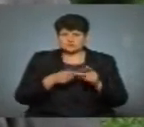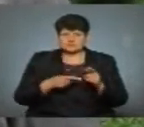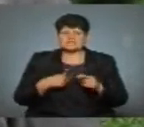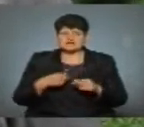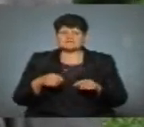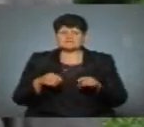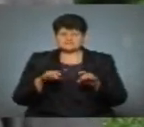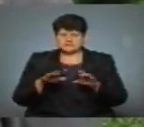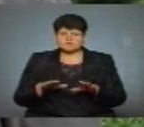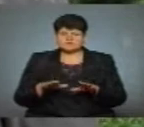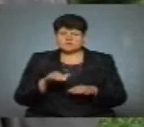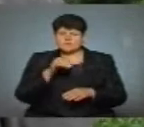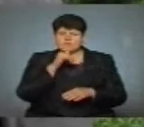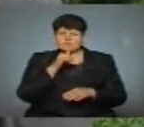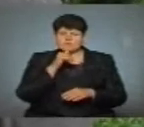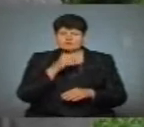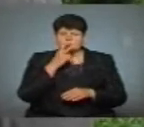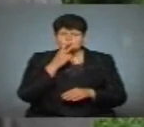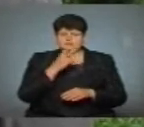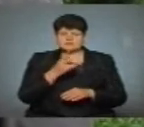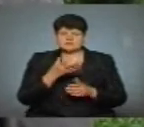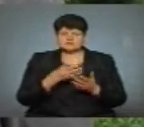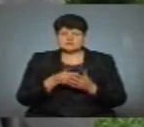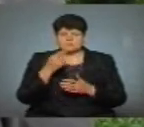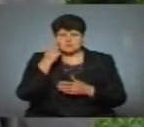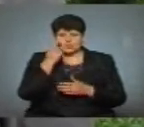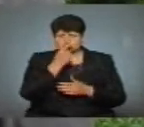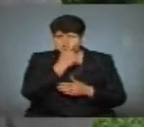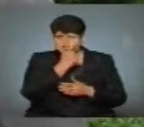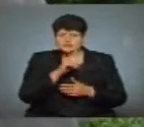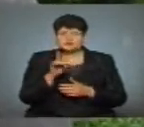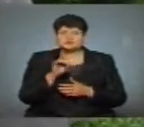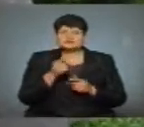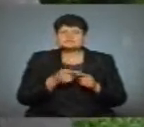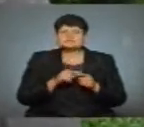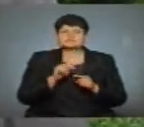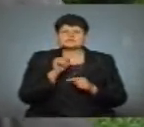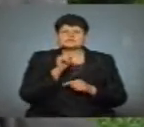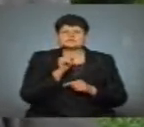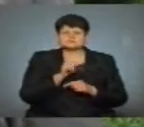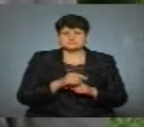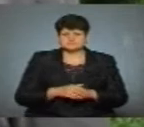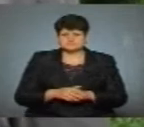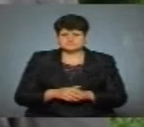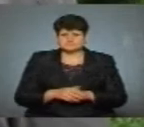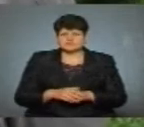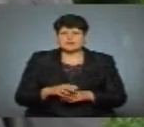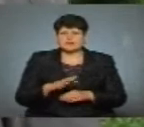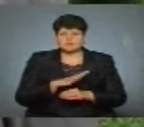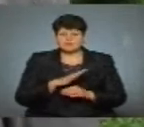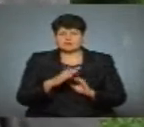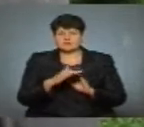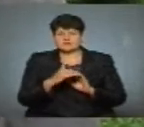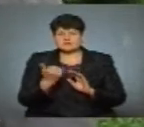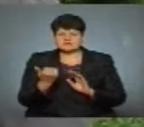таки попробувати подивитися своїми очима, що там проходить на ту. Був призваний в